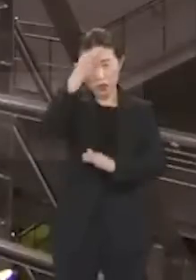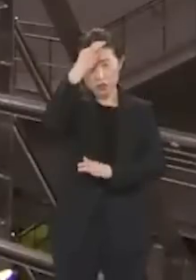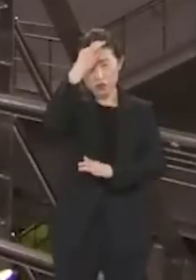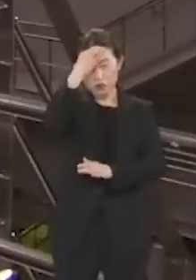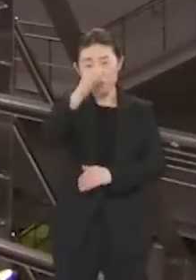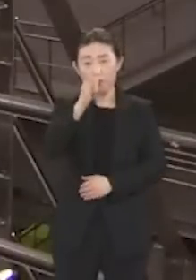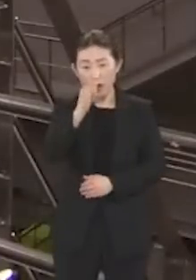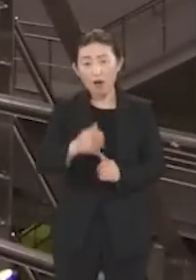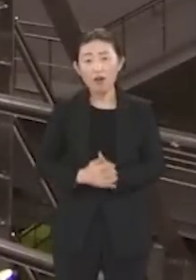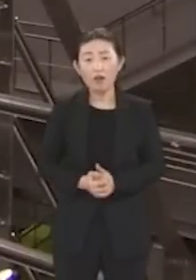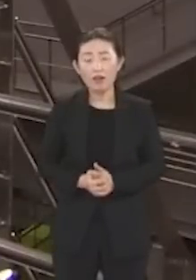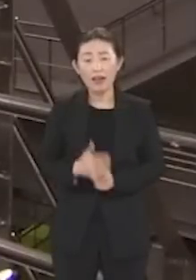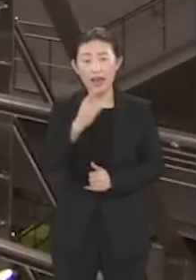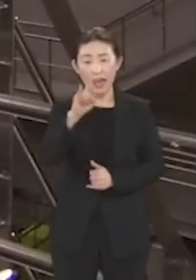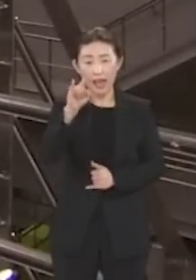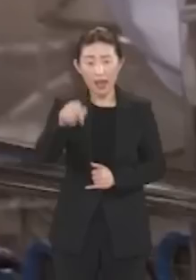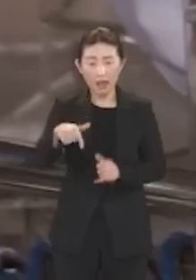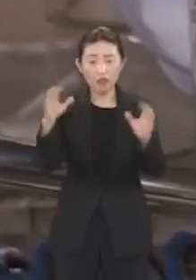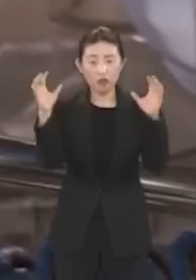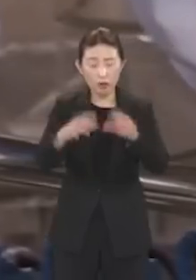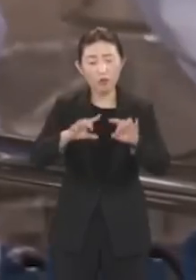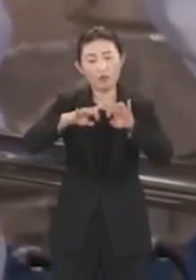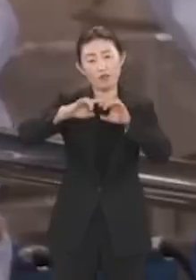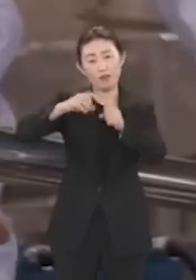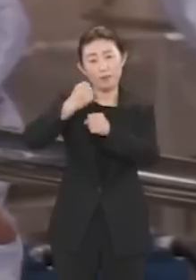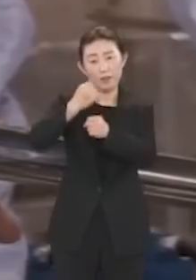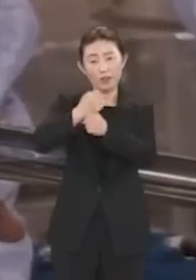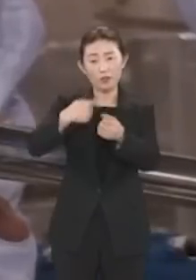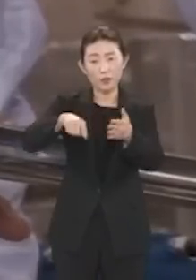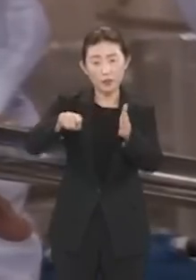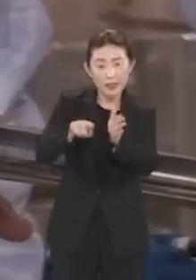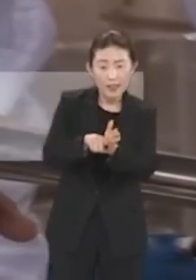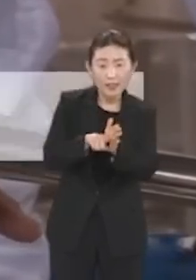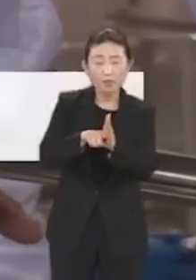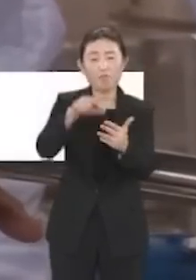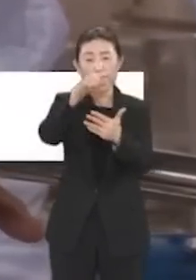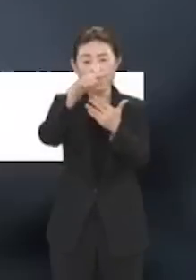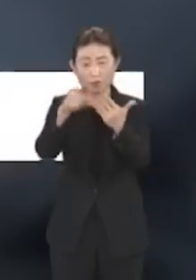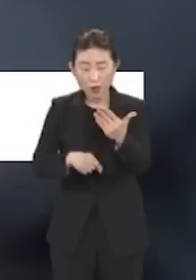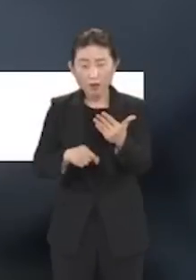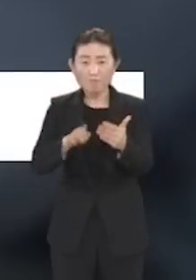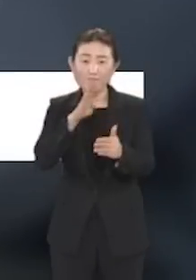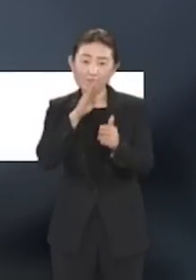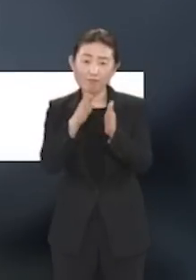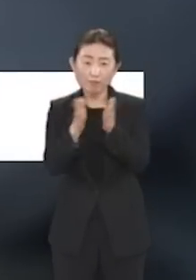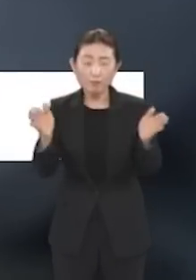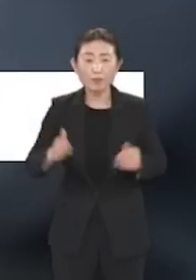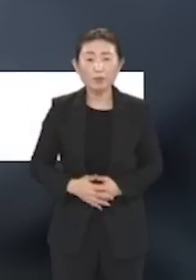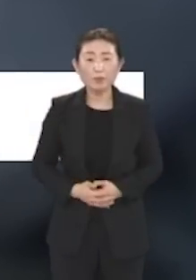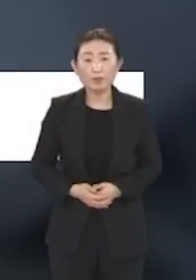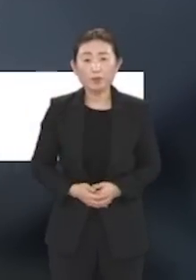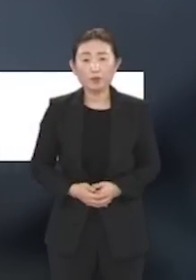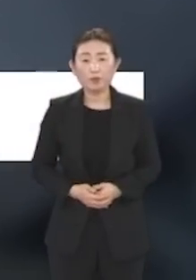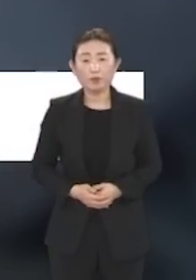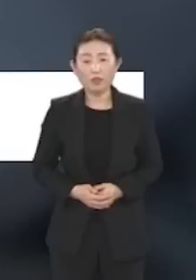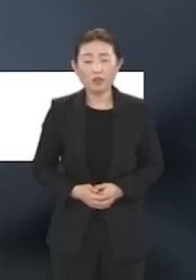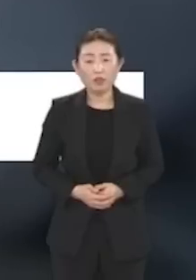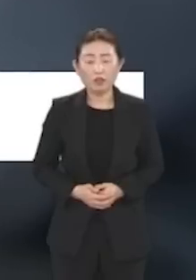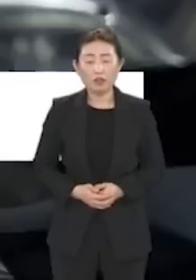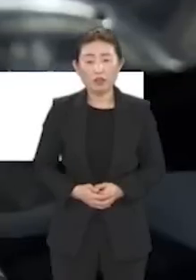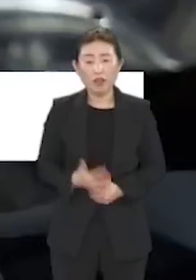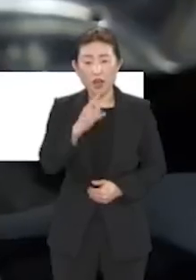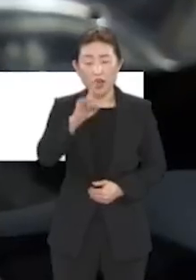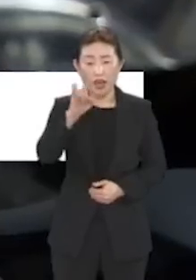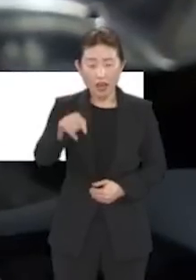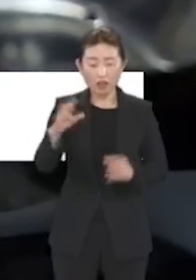수준을 보이는데 핵융합으로 전력 생산을 하기 위한 거대한 프로젝트가 본격 시작됐습니다 국가